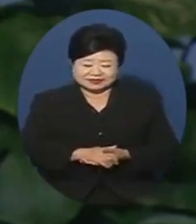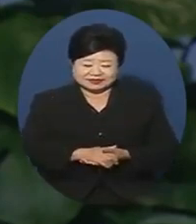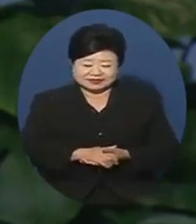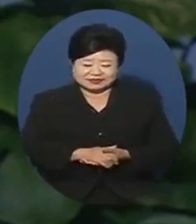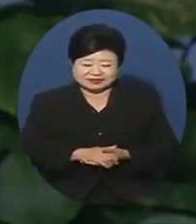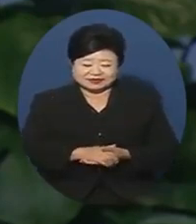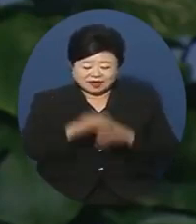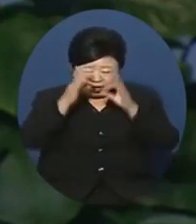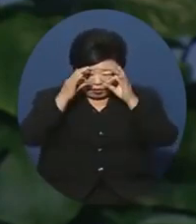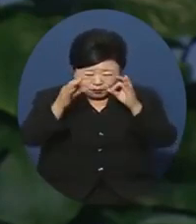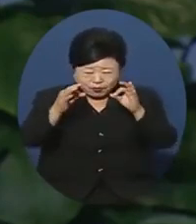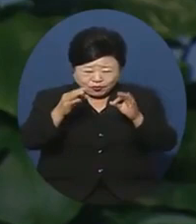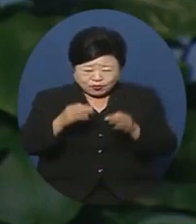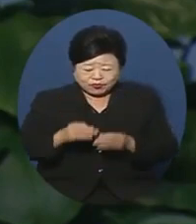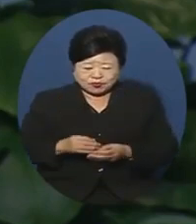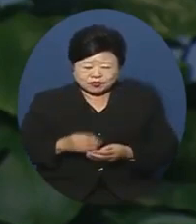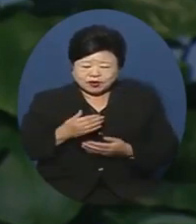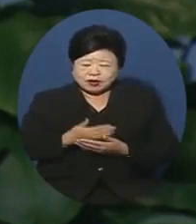보니면